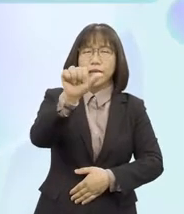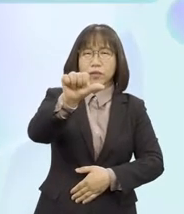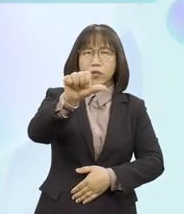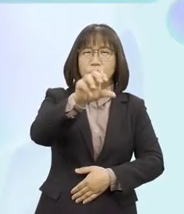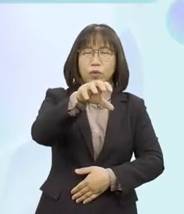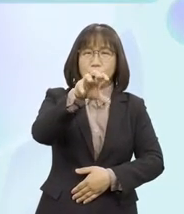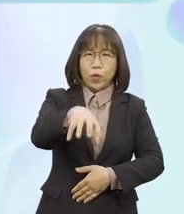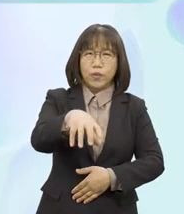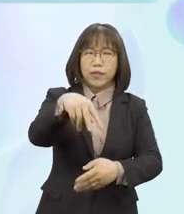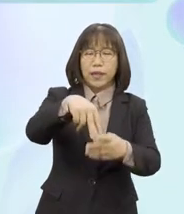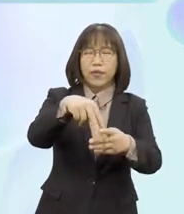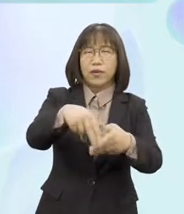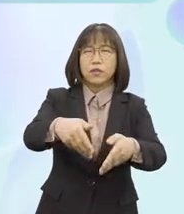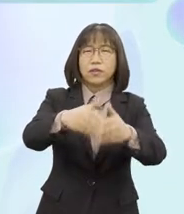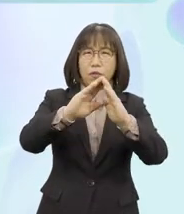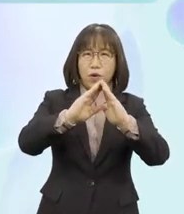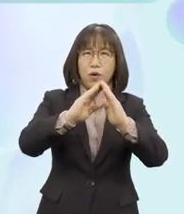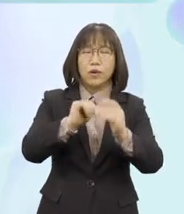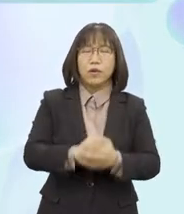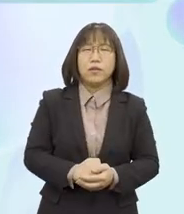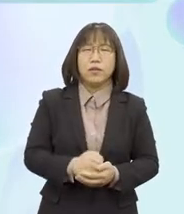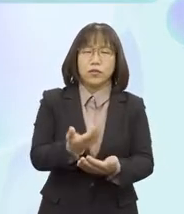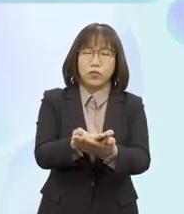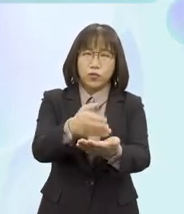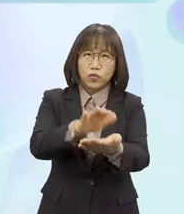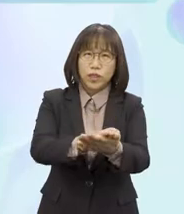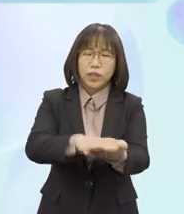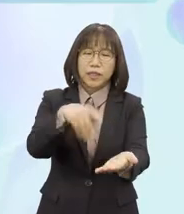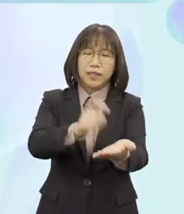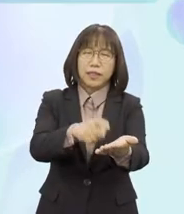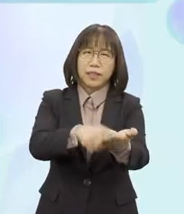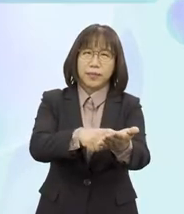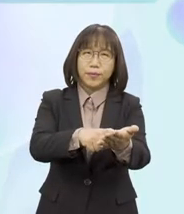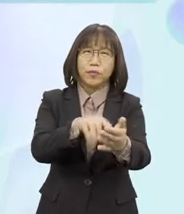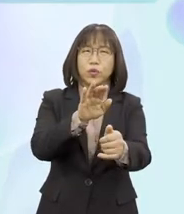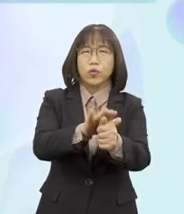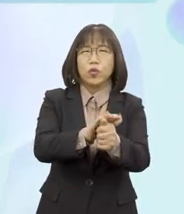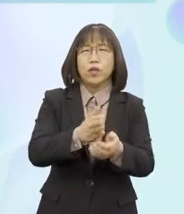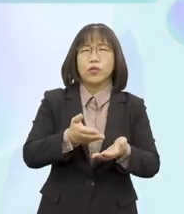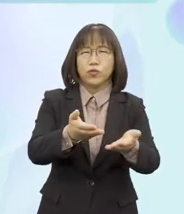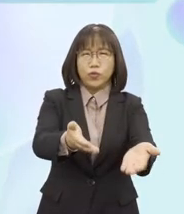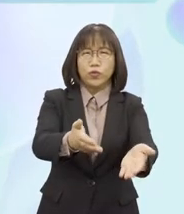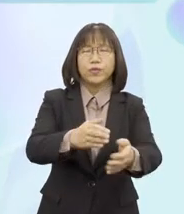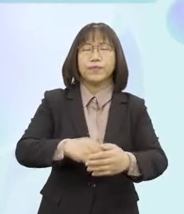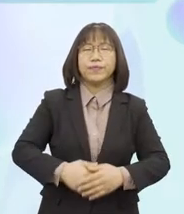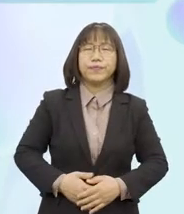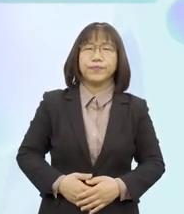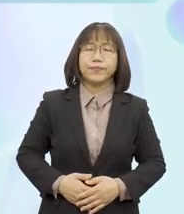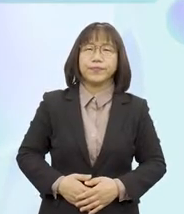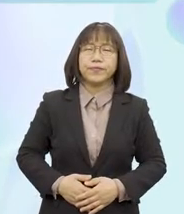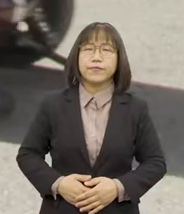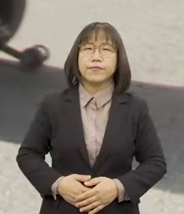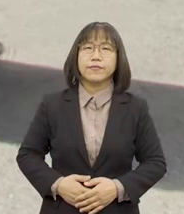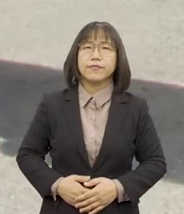지정 운영해 상시 수리는 물론 필요한 경우 긴급 출동 서비스도 지원합니다.